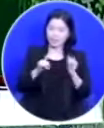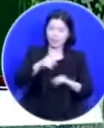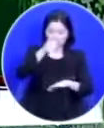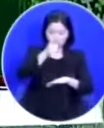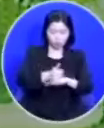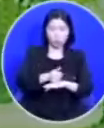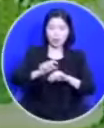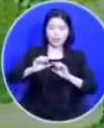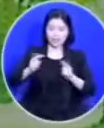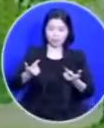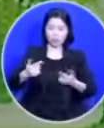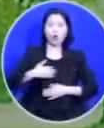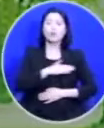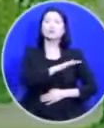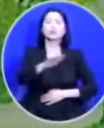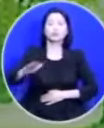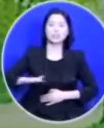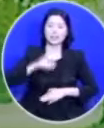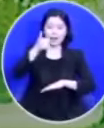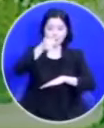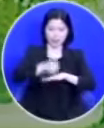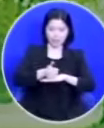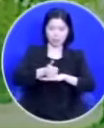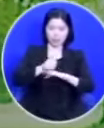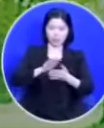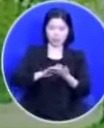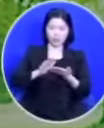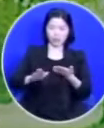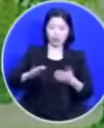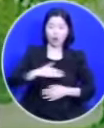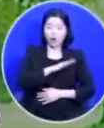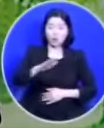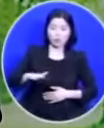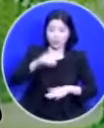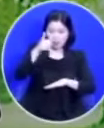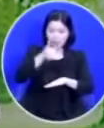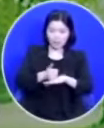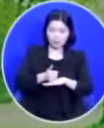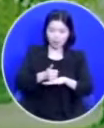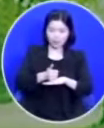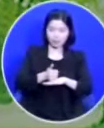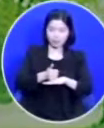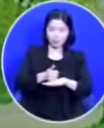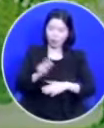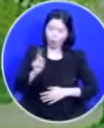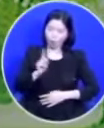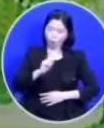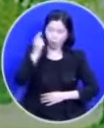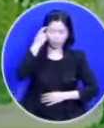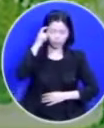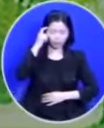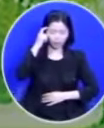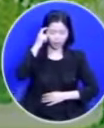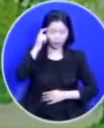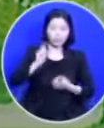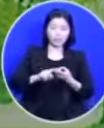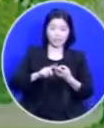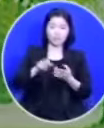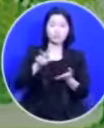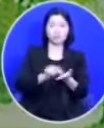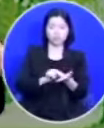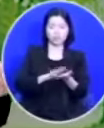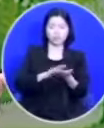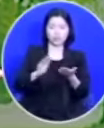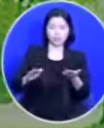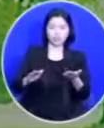우리의 정말이에요 우리의 마지막은 어떨까 하는 것에 대한 문제입니다